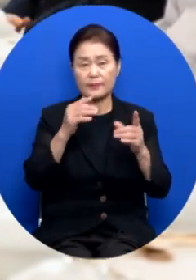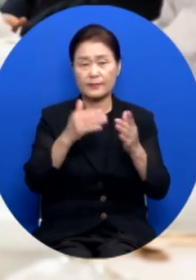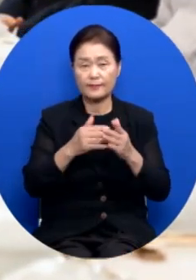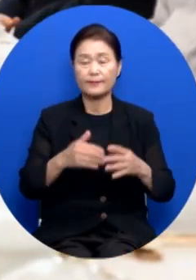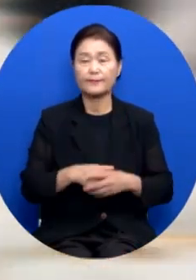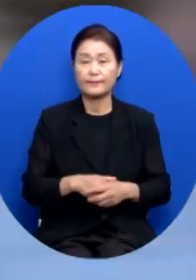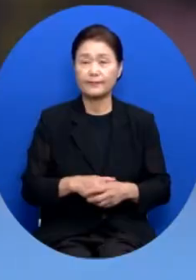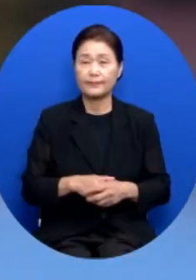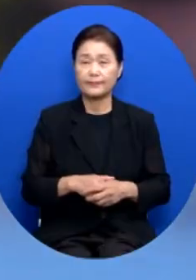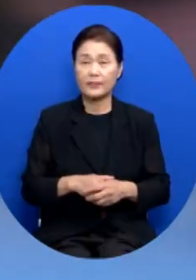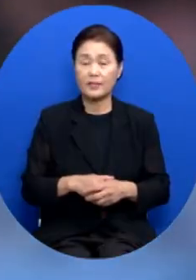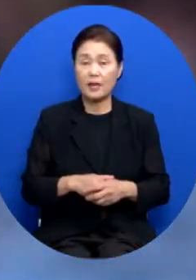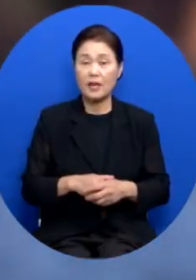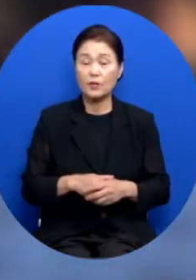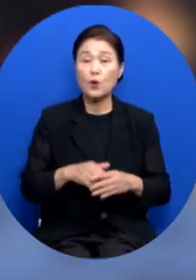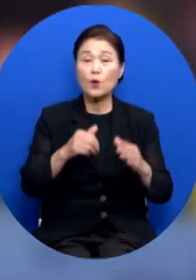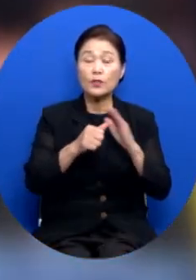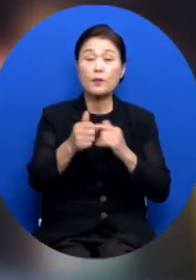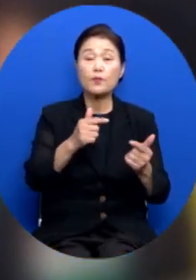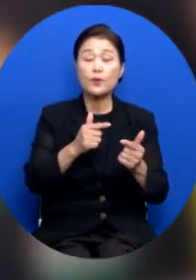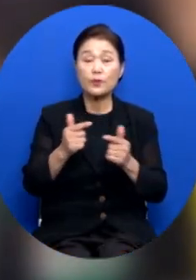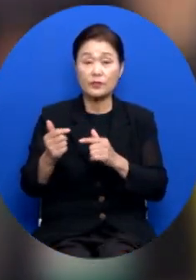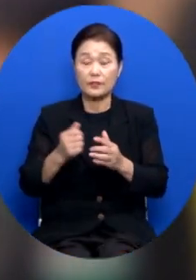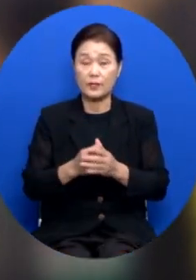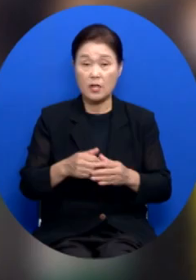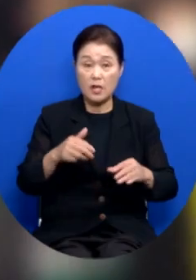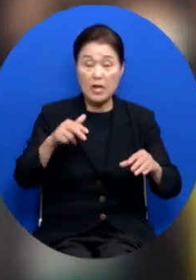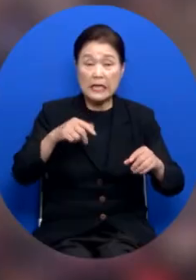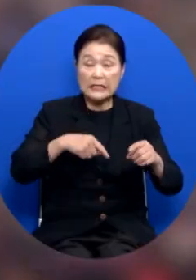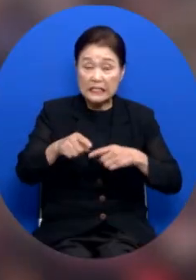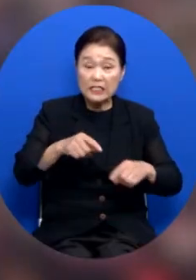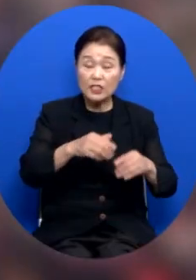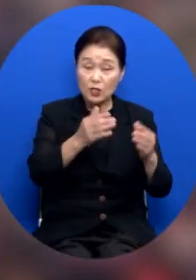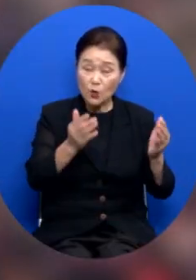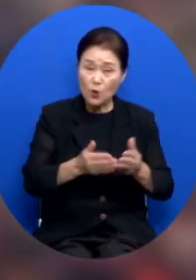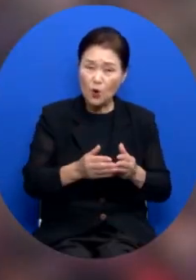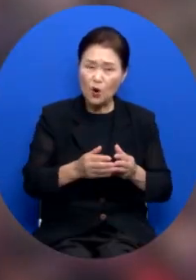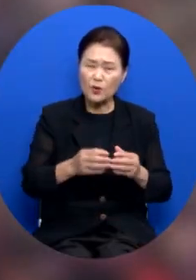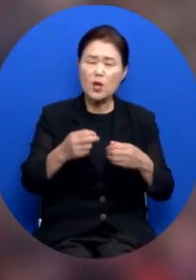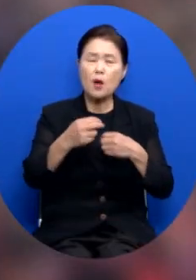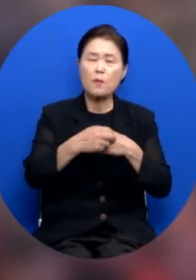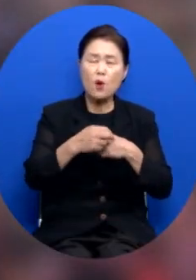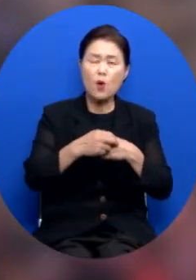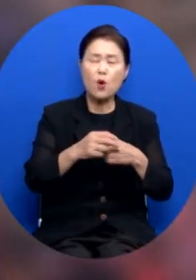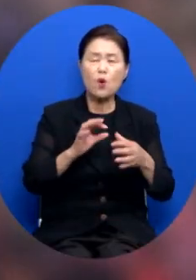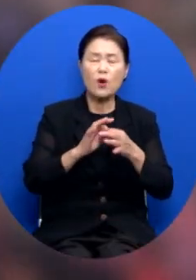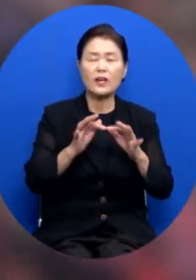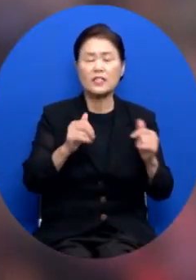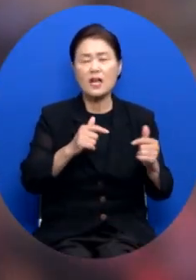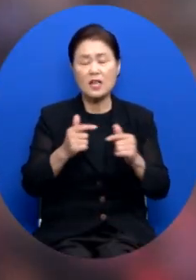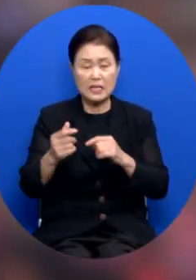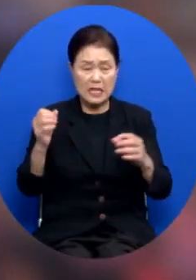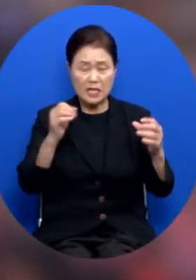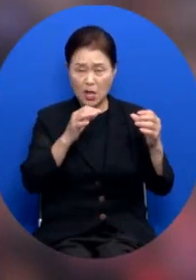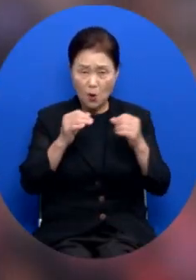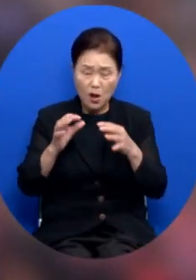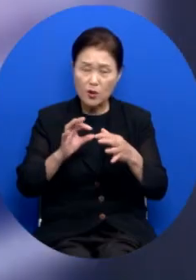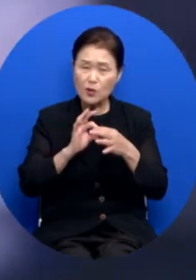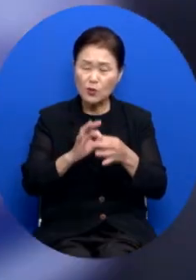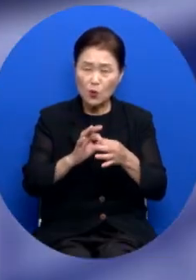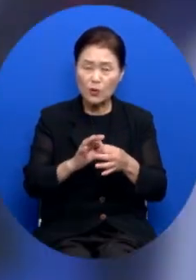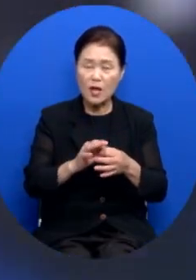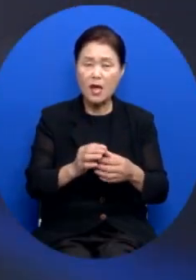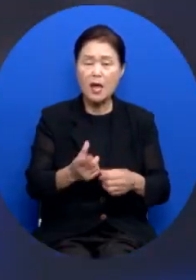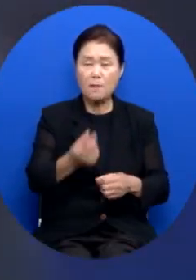냈습니다. 종단 대표들은 또 정치권과 의료계가 대화의 자리로 나와 의료 사태의 조속한 종식과